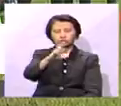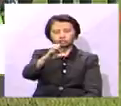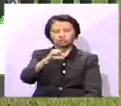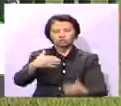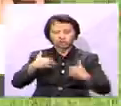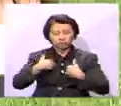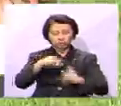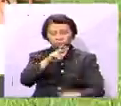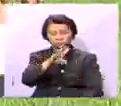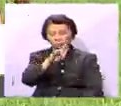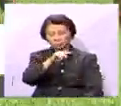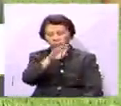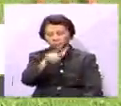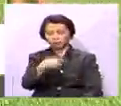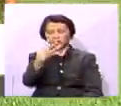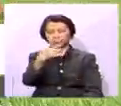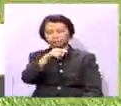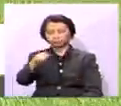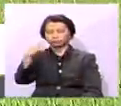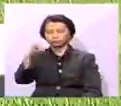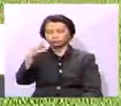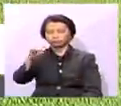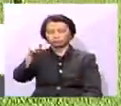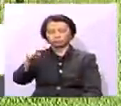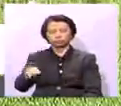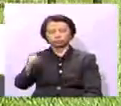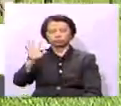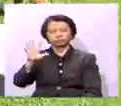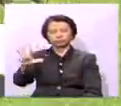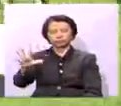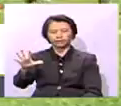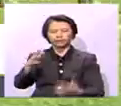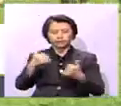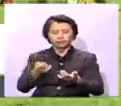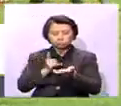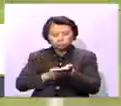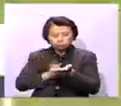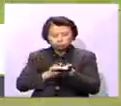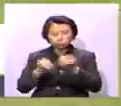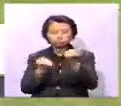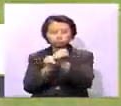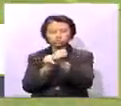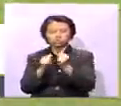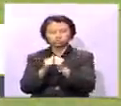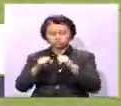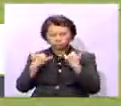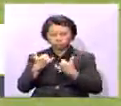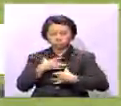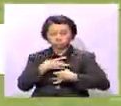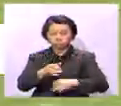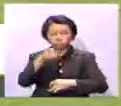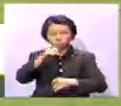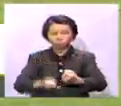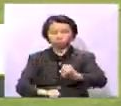berlangsung dari 28 April hingga 19 Mei ketika ini rundingan penajaan sedang berlangsung dengan Syarikat yang berminat untuk